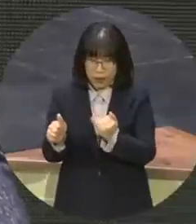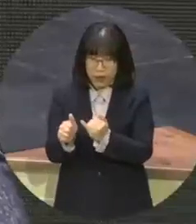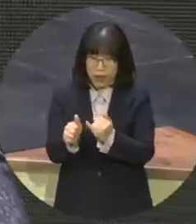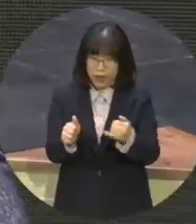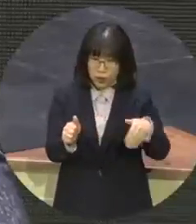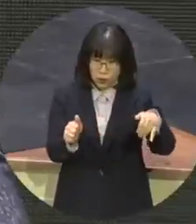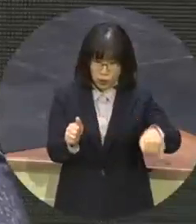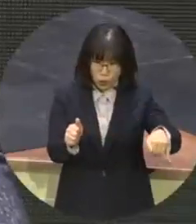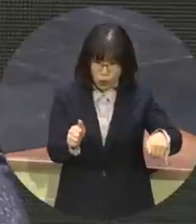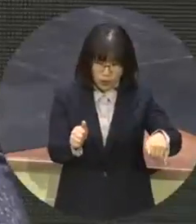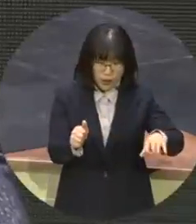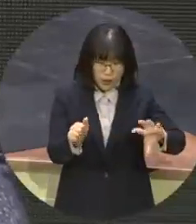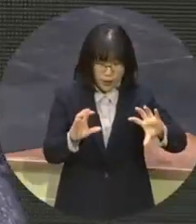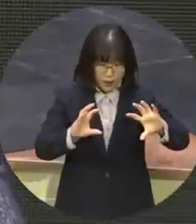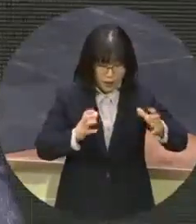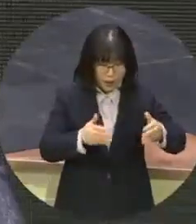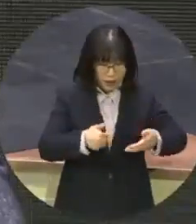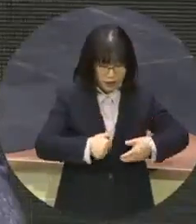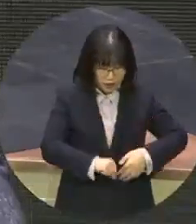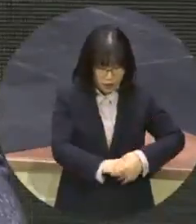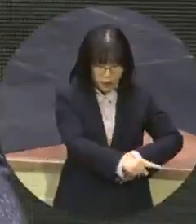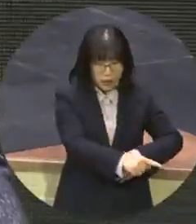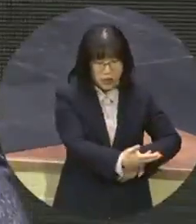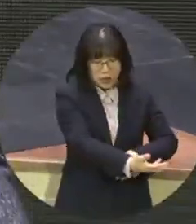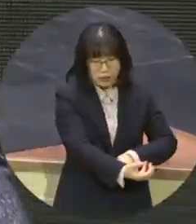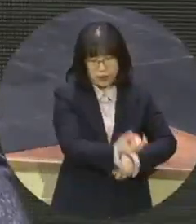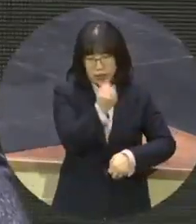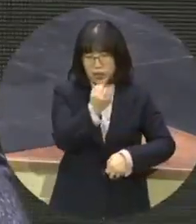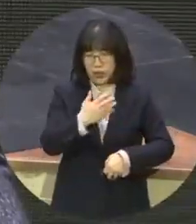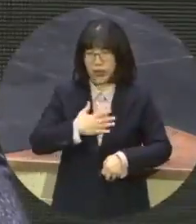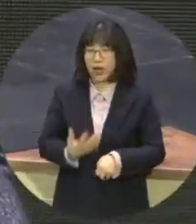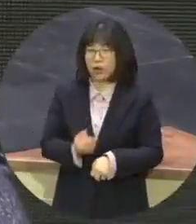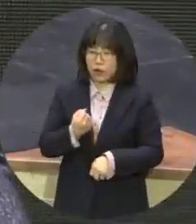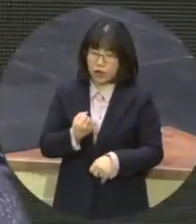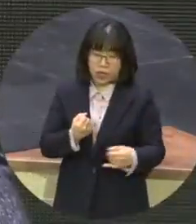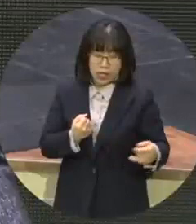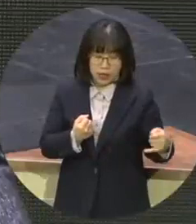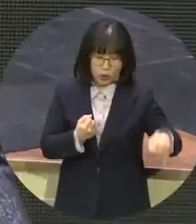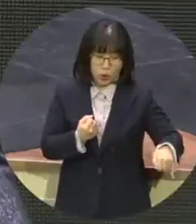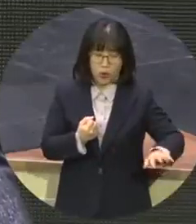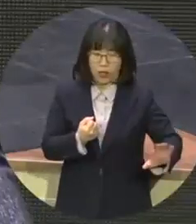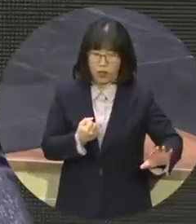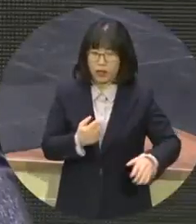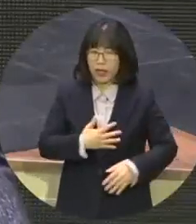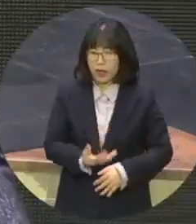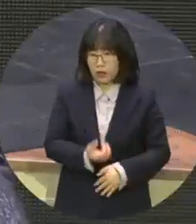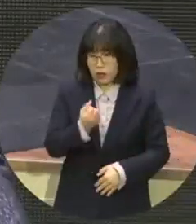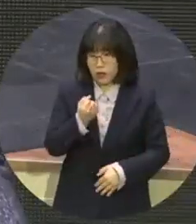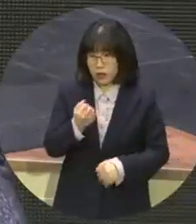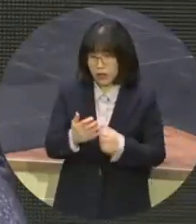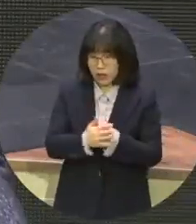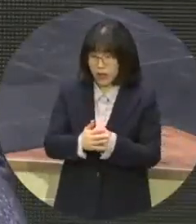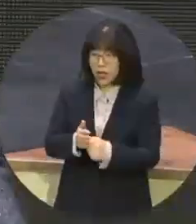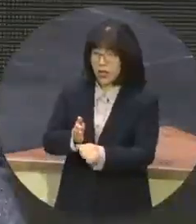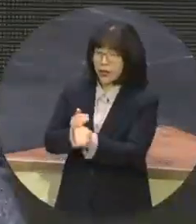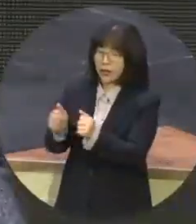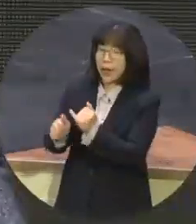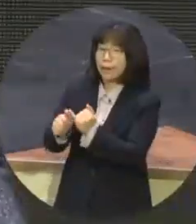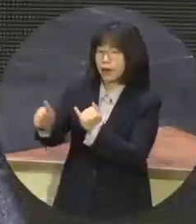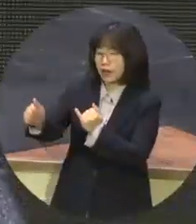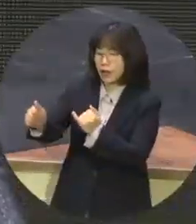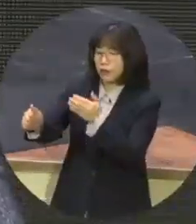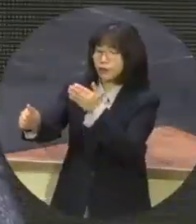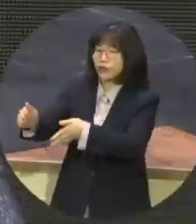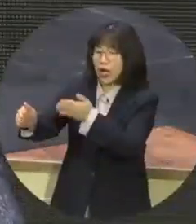자식을 얻기 위해서 아브라함에게 부탁한 겁니다. 아브라함이 아내 요청에 아무런